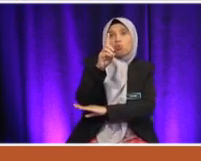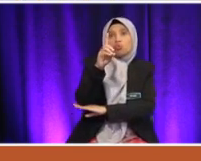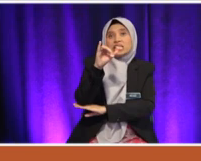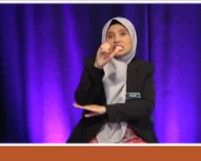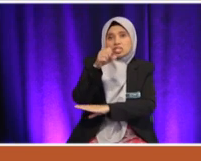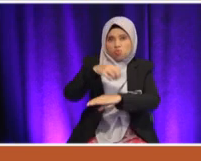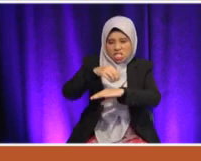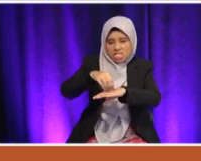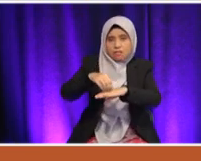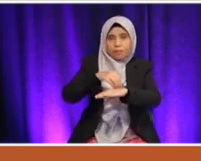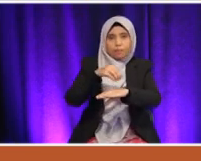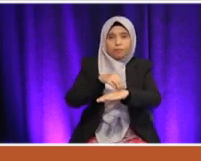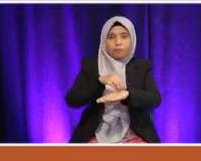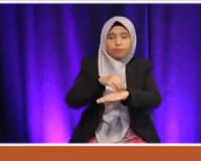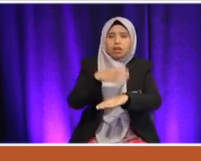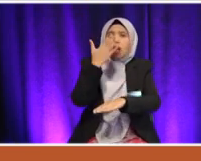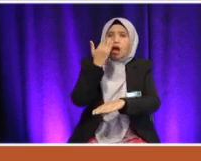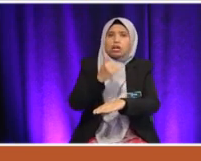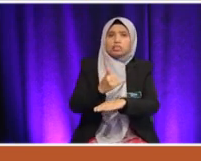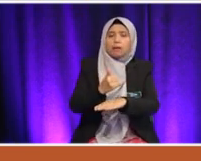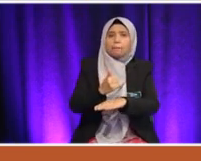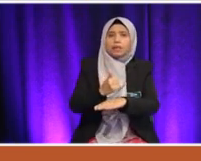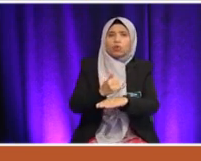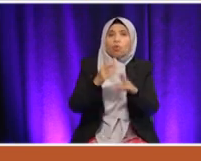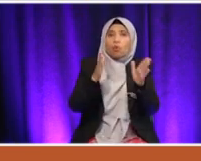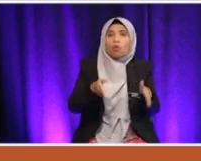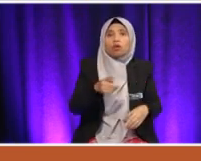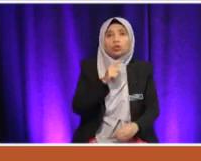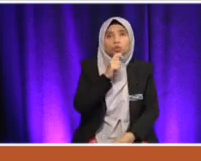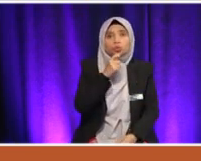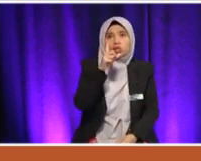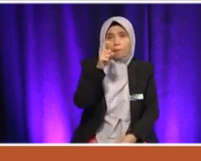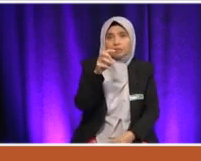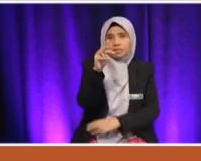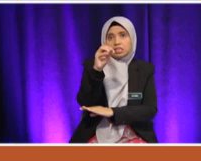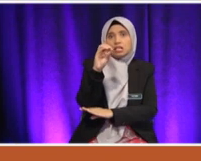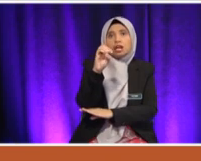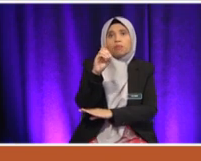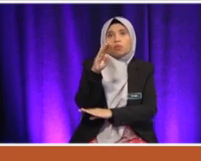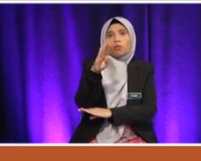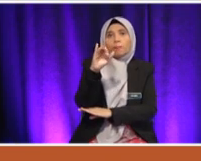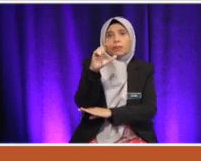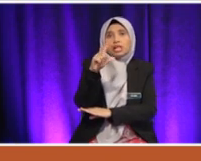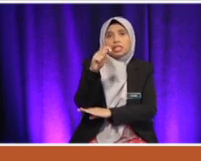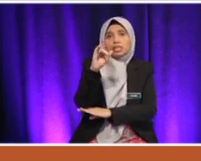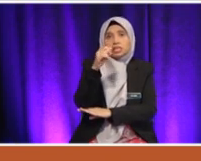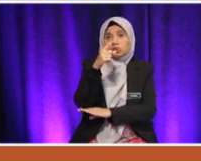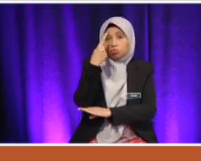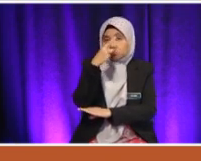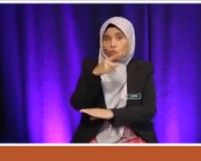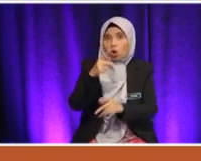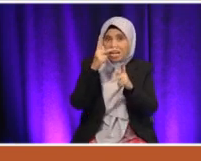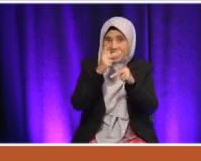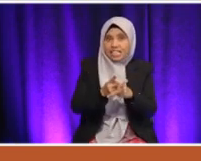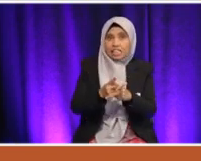seterusnya Kenapa warga emas perlu digerakkan Mengapa warga emas perlu mobility untuk mengakarkan tulang sehat dan